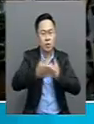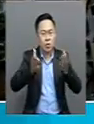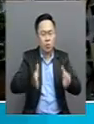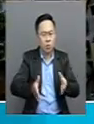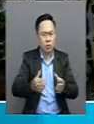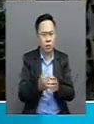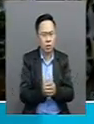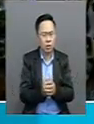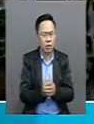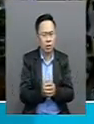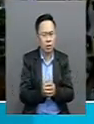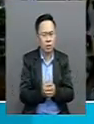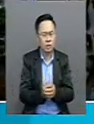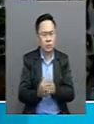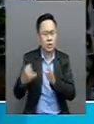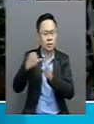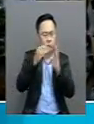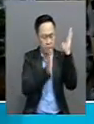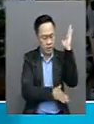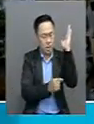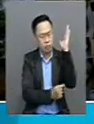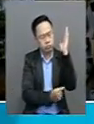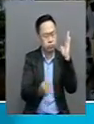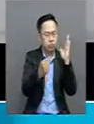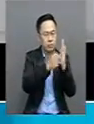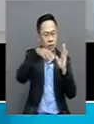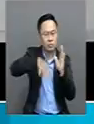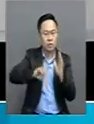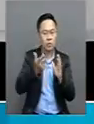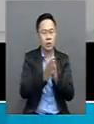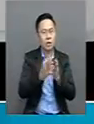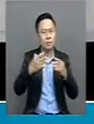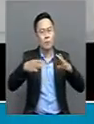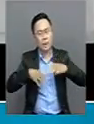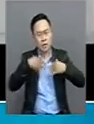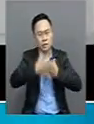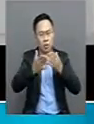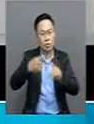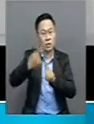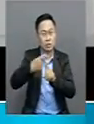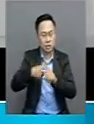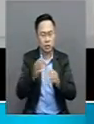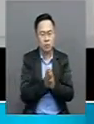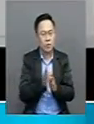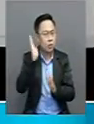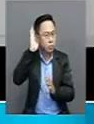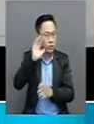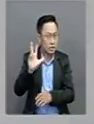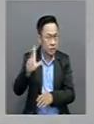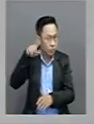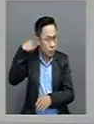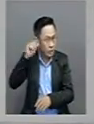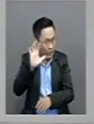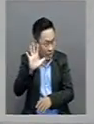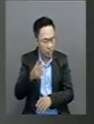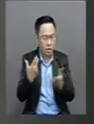ที่มาจากเดินทางมาจากจังหวัดทางภาคใต้นะครับมีกันทั้งหมด8คนด้วยกันชาย3คนหญิง5คนคนร้